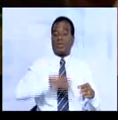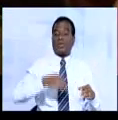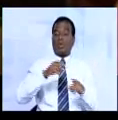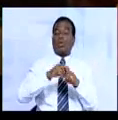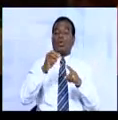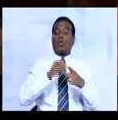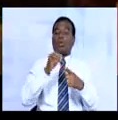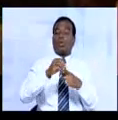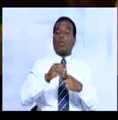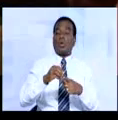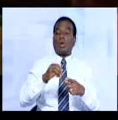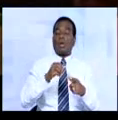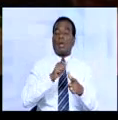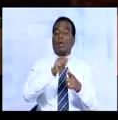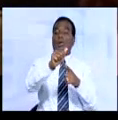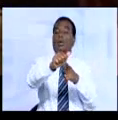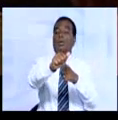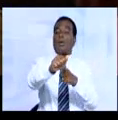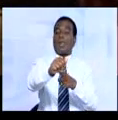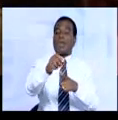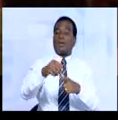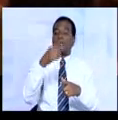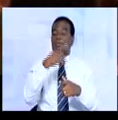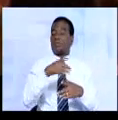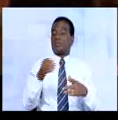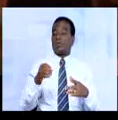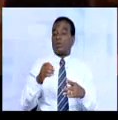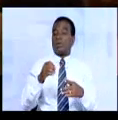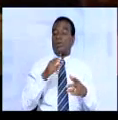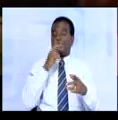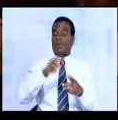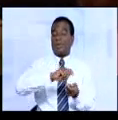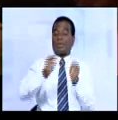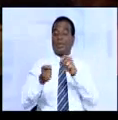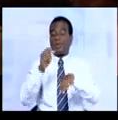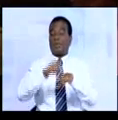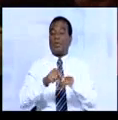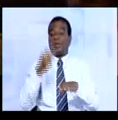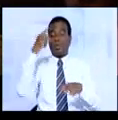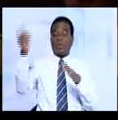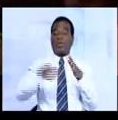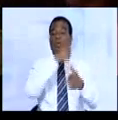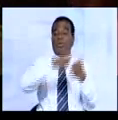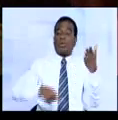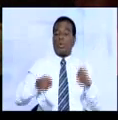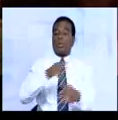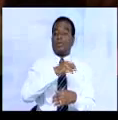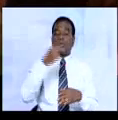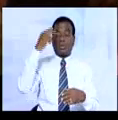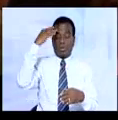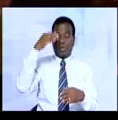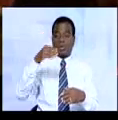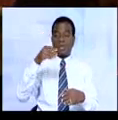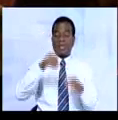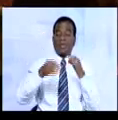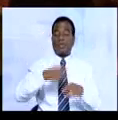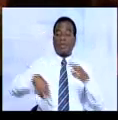alors des effets qui sont de véritables améliorations. Mais vous ne pouvez vous corriger ou vous améliorer que si vous avez ce